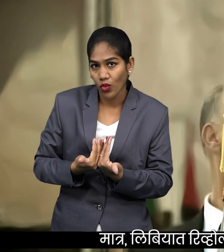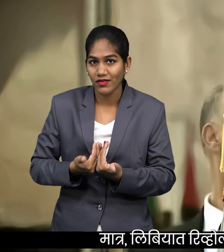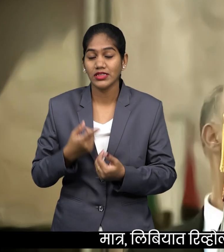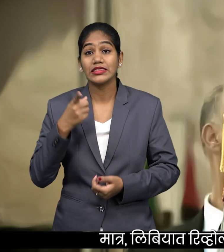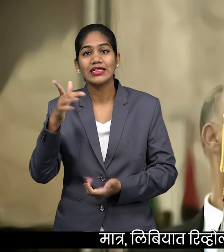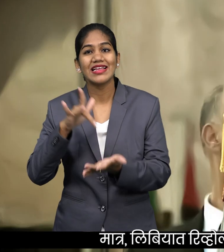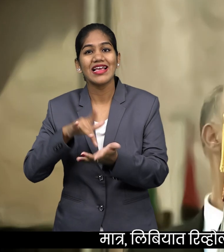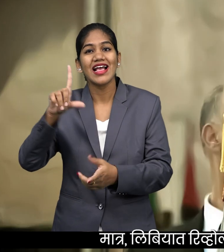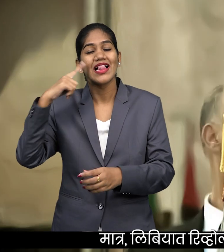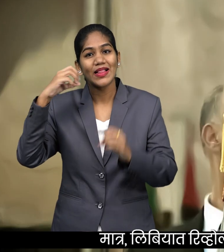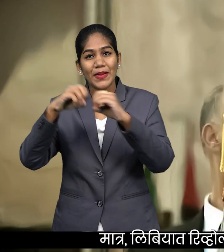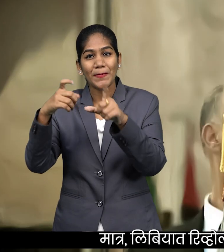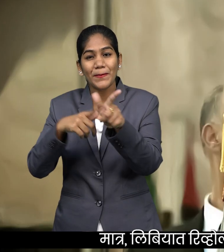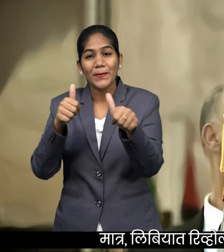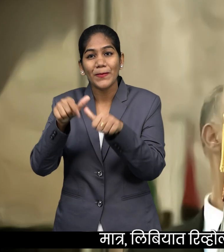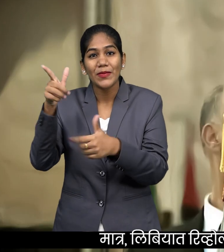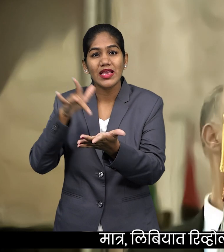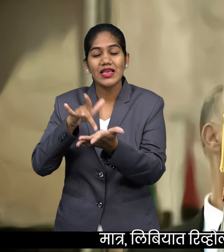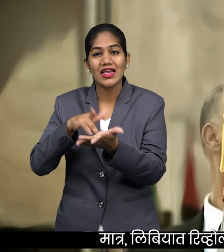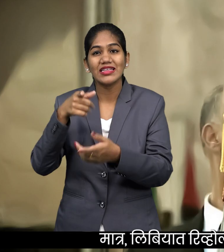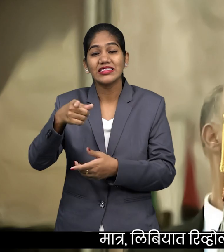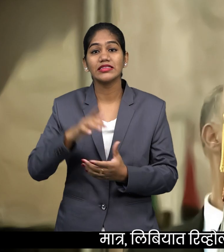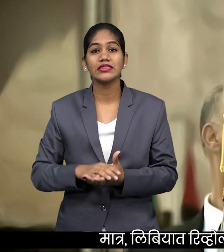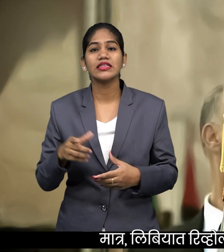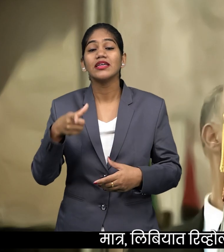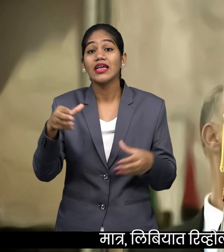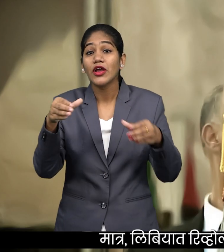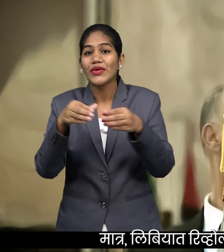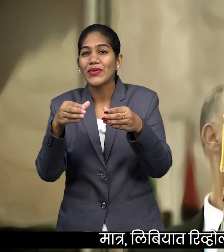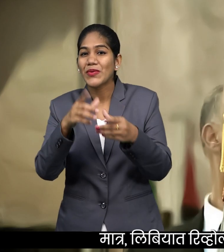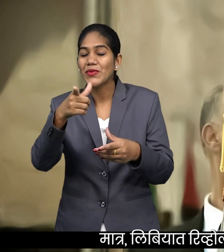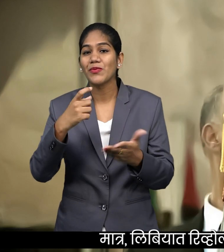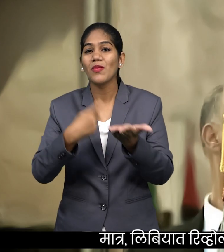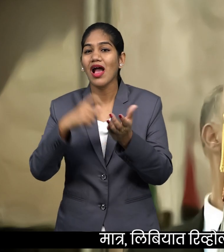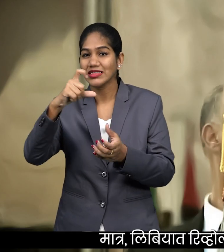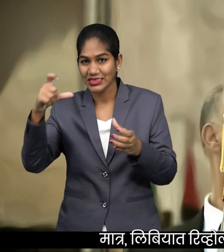मात्र लिबियात रेव्होल्युशनरी कमांड कौन्सिलने (RCC)